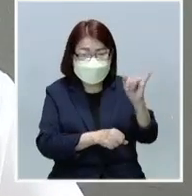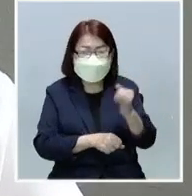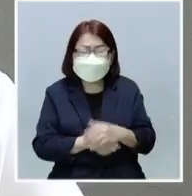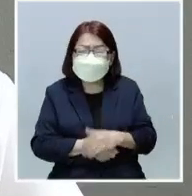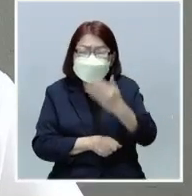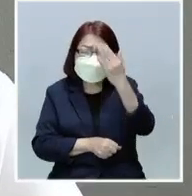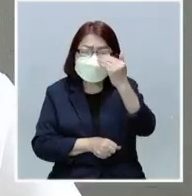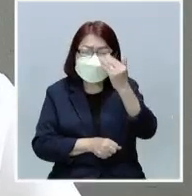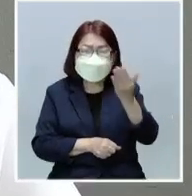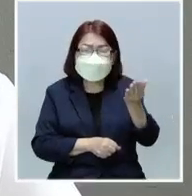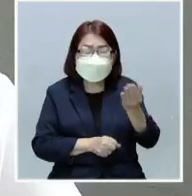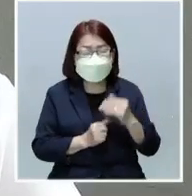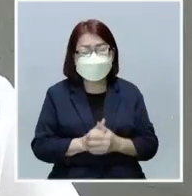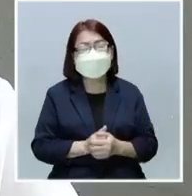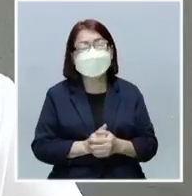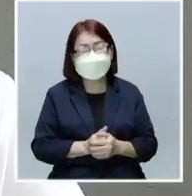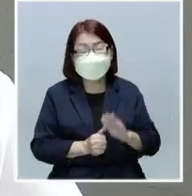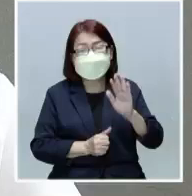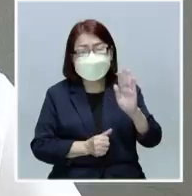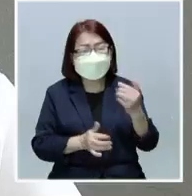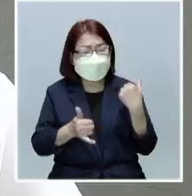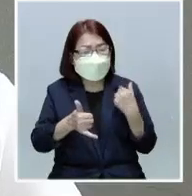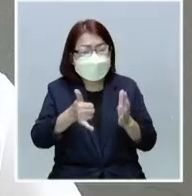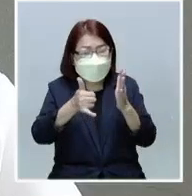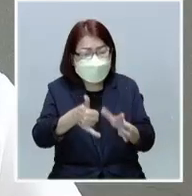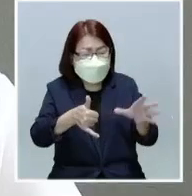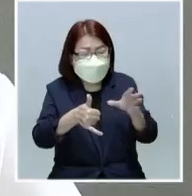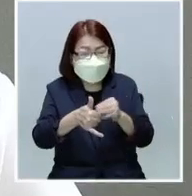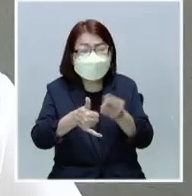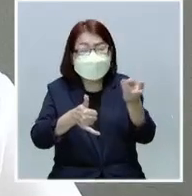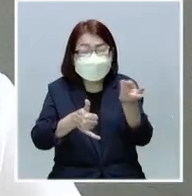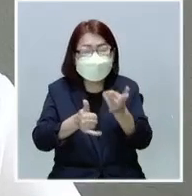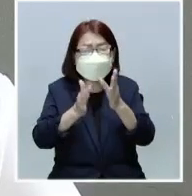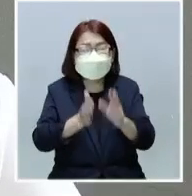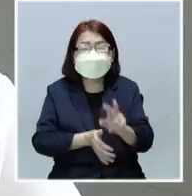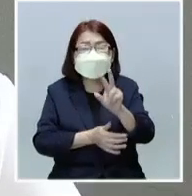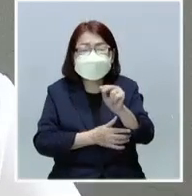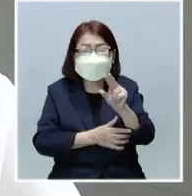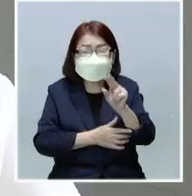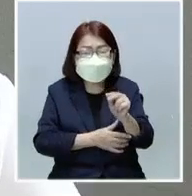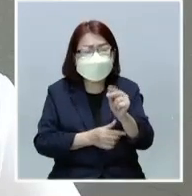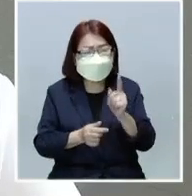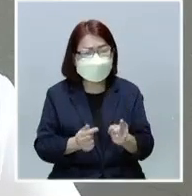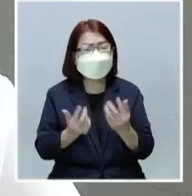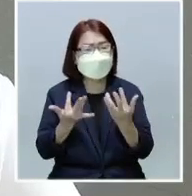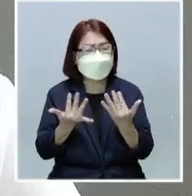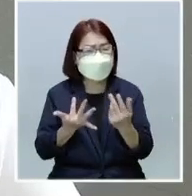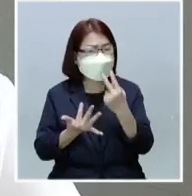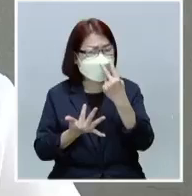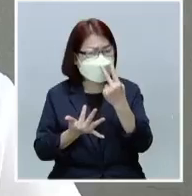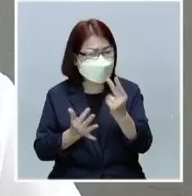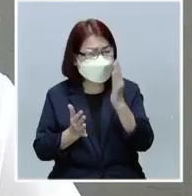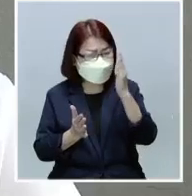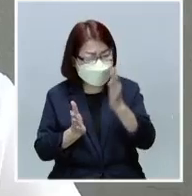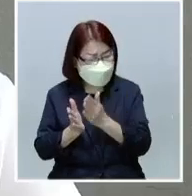ขยับอะไรเนี่ยก็เพราะว่าจำนวนมันน้อยฮะจำนวนแค่30เองอาจจะต้องให้ระยะเวลาเป็นเครื่องตัดสินนิดนึง